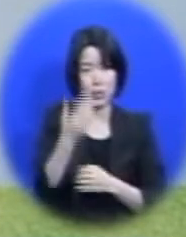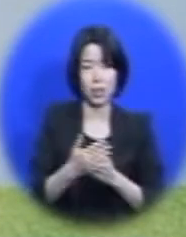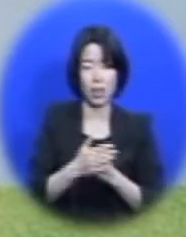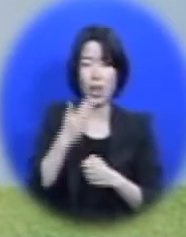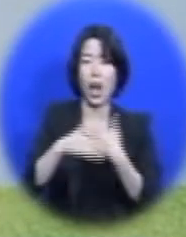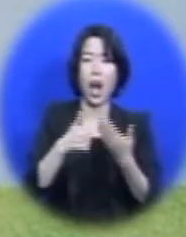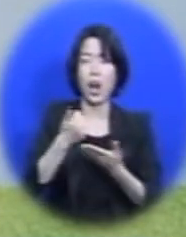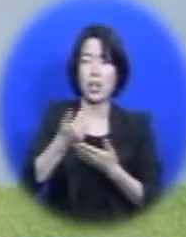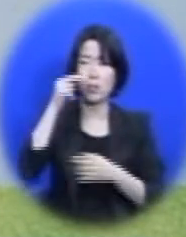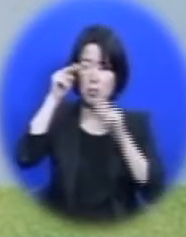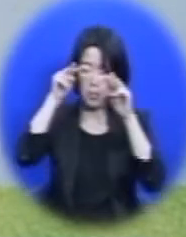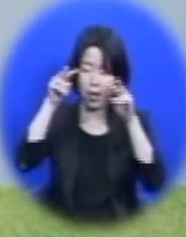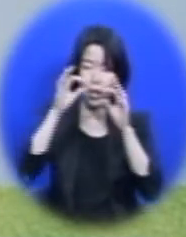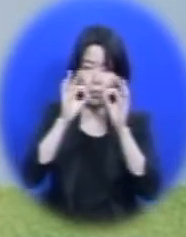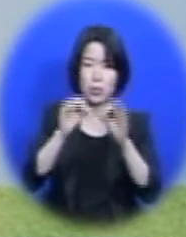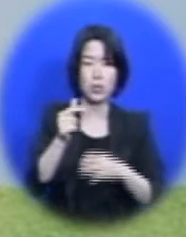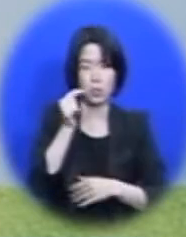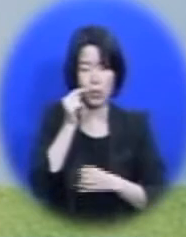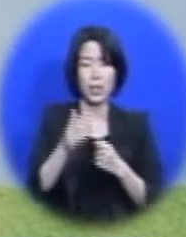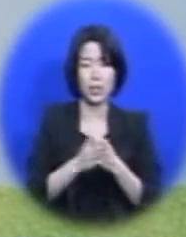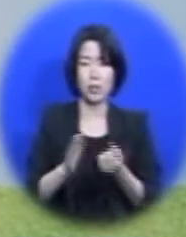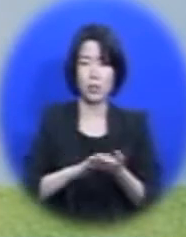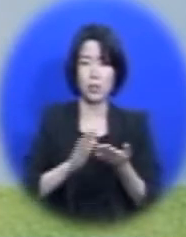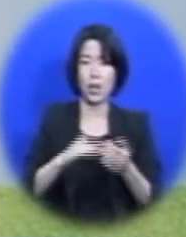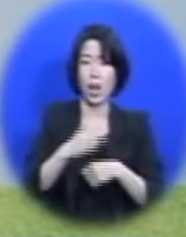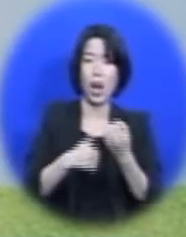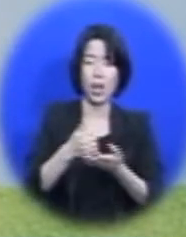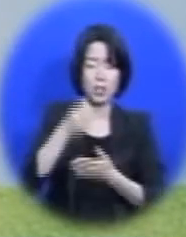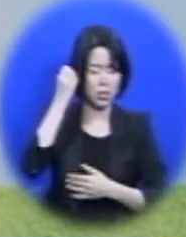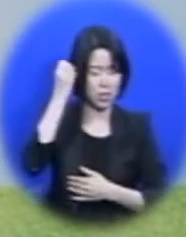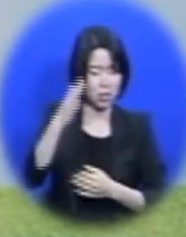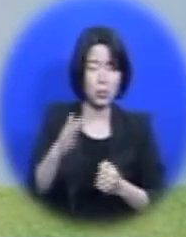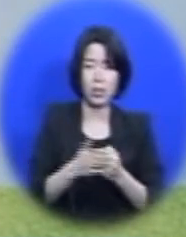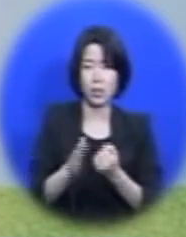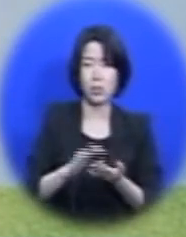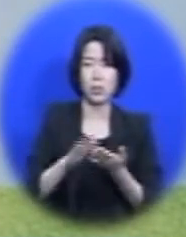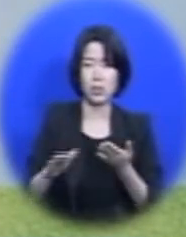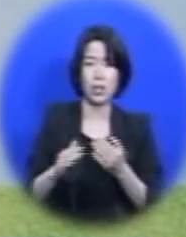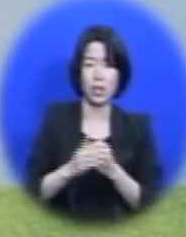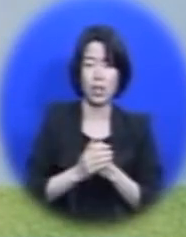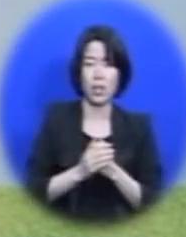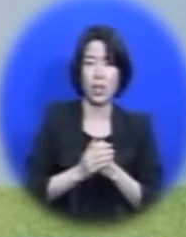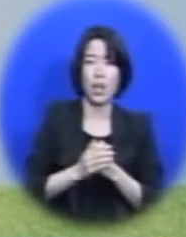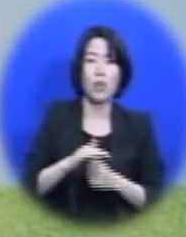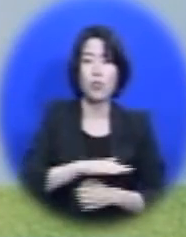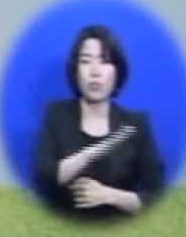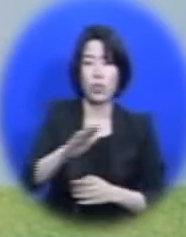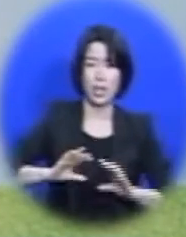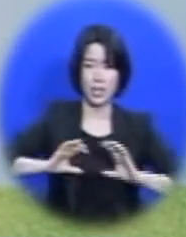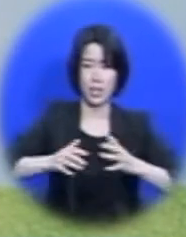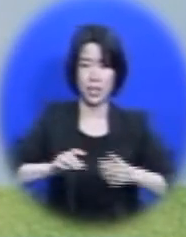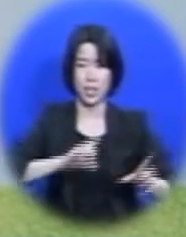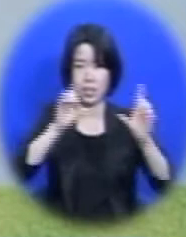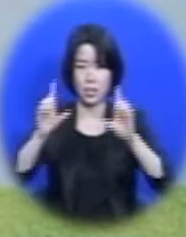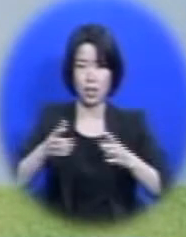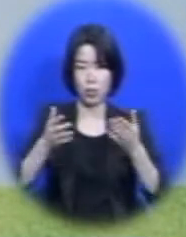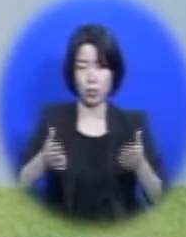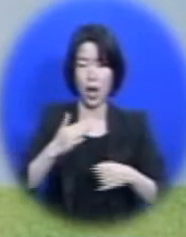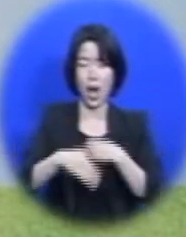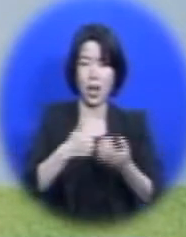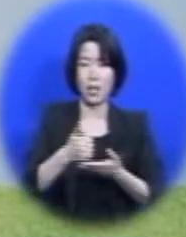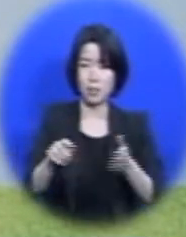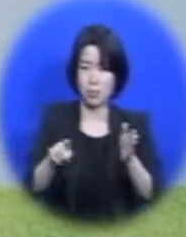하나님을 바라보지 못하는 거예요. 하나님을 잊어버린 거예요. 그러니까 우리가 세상에 사는 동안에 하나님을 믿는다고